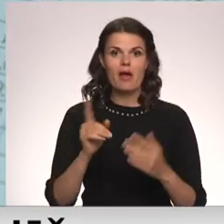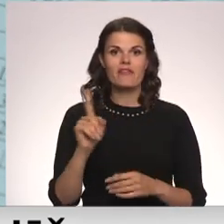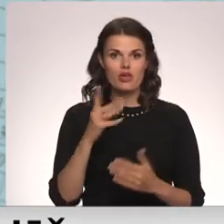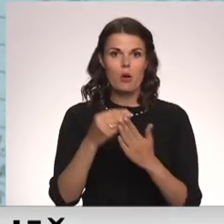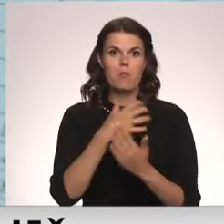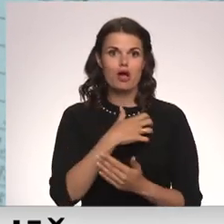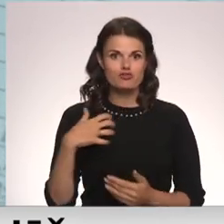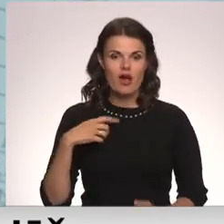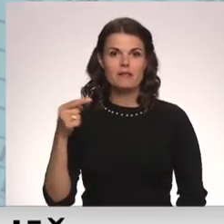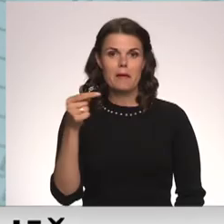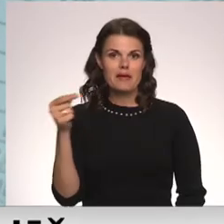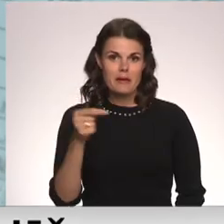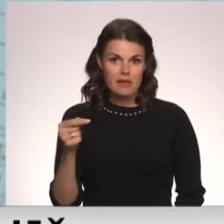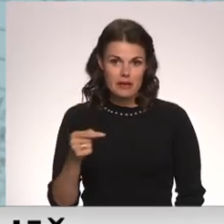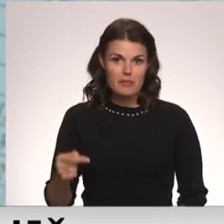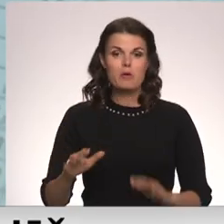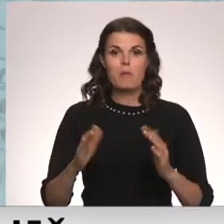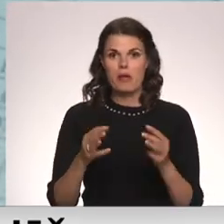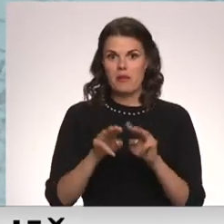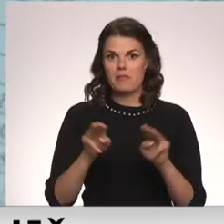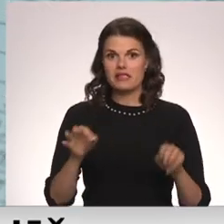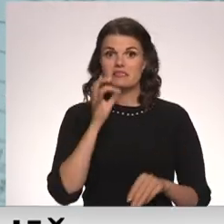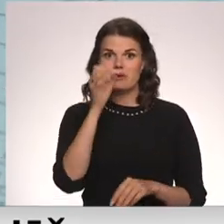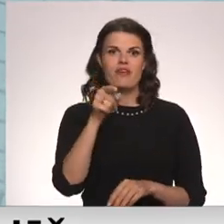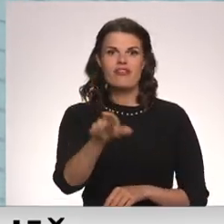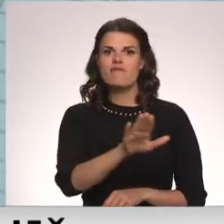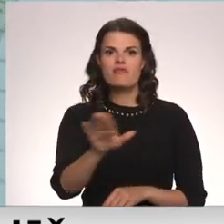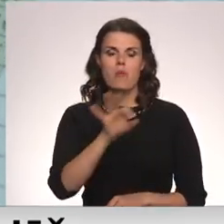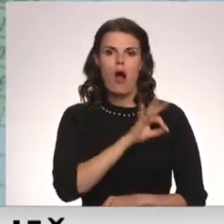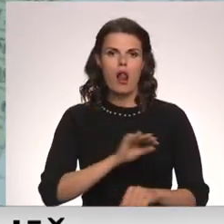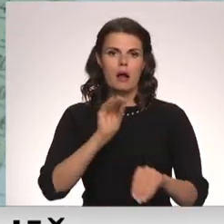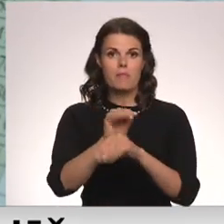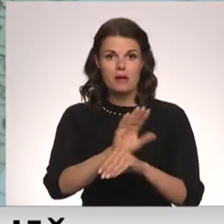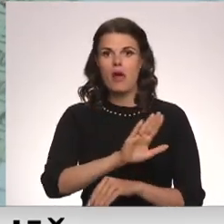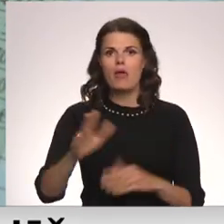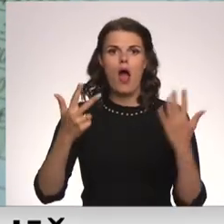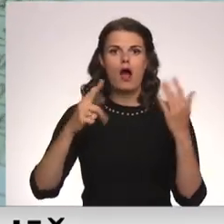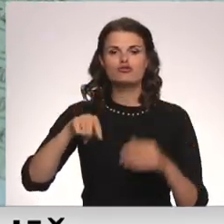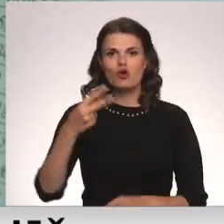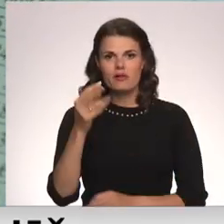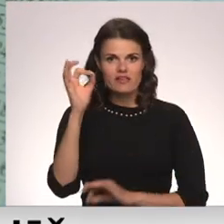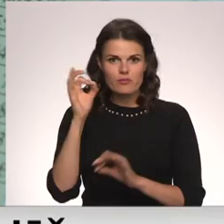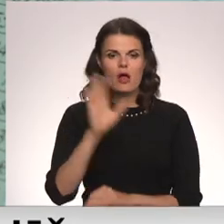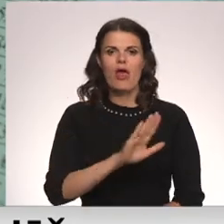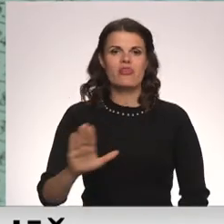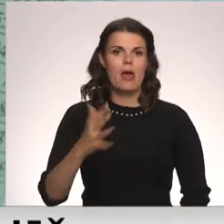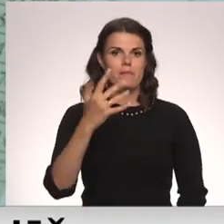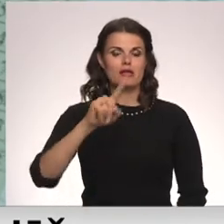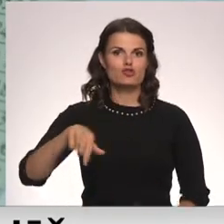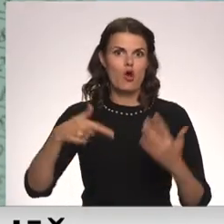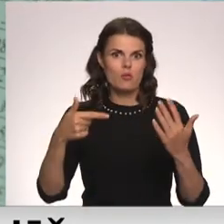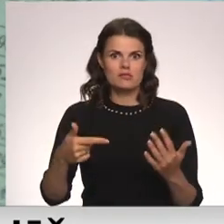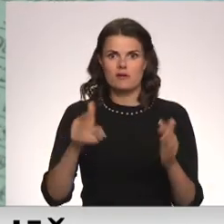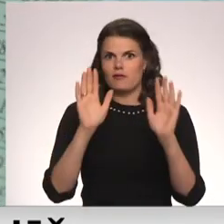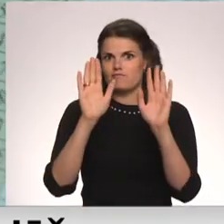zīme. Taču ministrija pasaka, tev nebūs algas pielikums ne 8,2%, ne 5,7%, kur nu